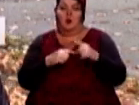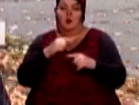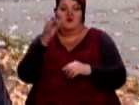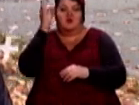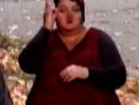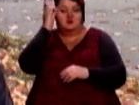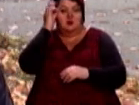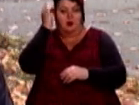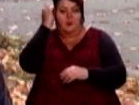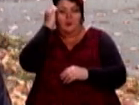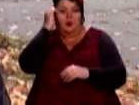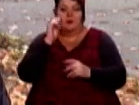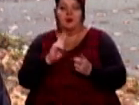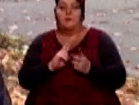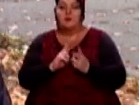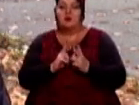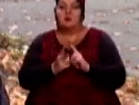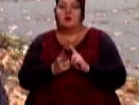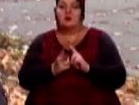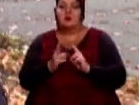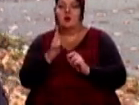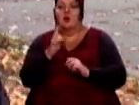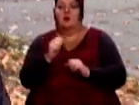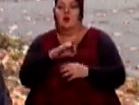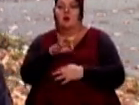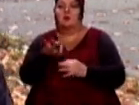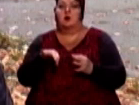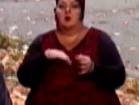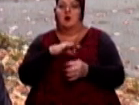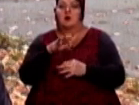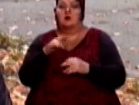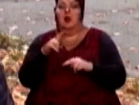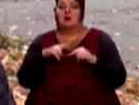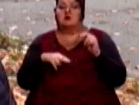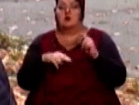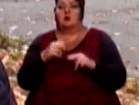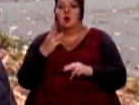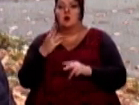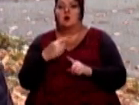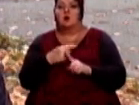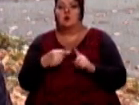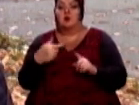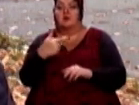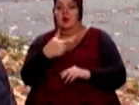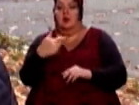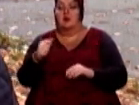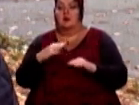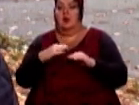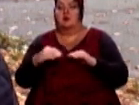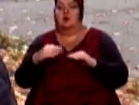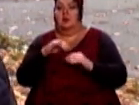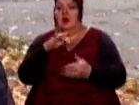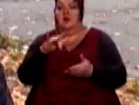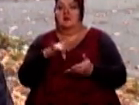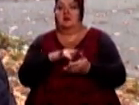Майдані, підмінена на проєкт забудови 3,5 гектарів землі в